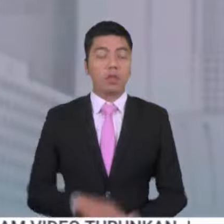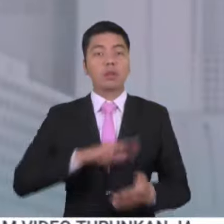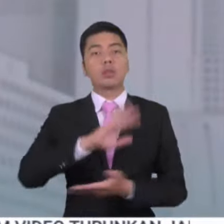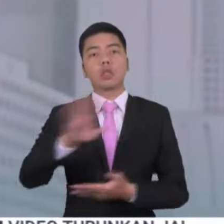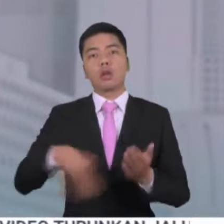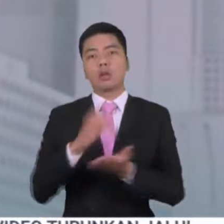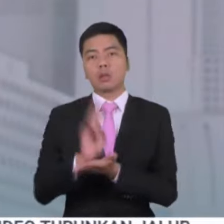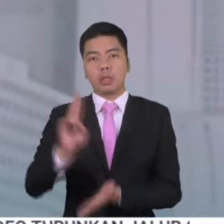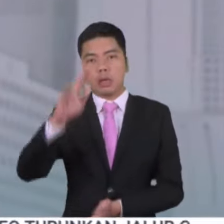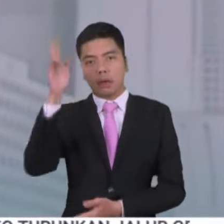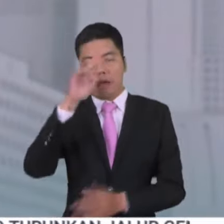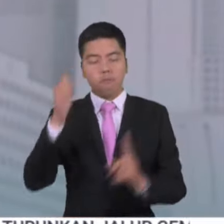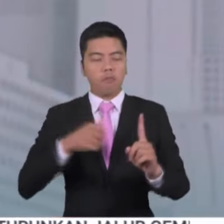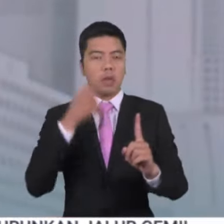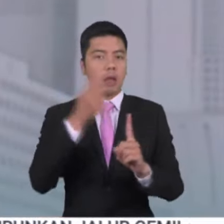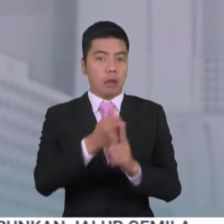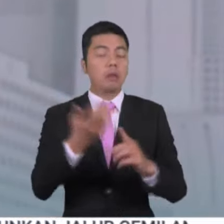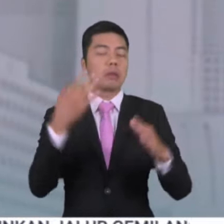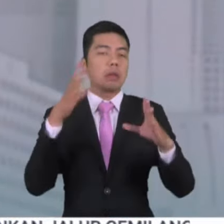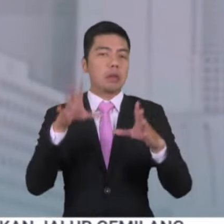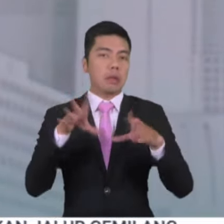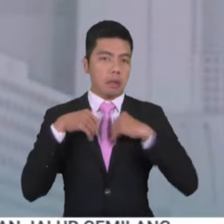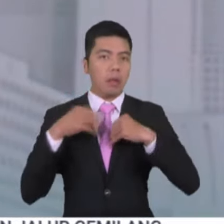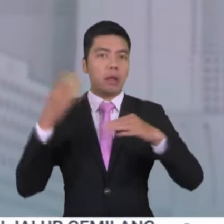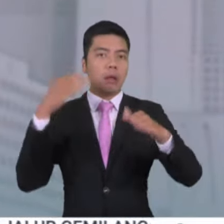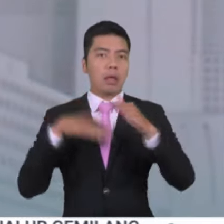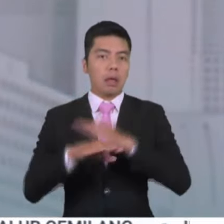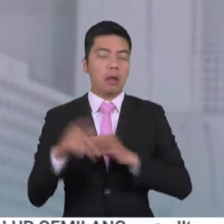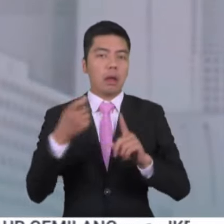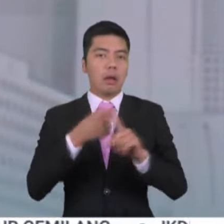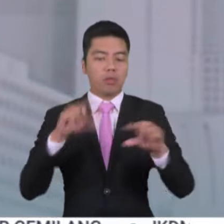Semua universiti awam diarah menerima kemasukan pelajar